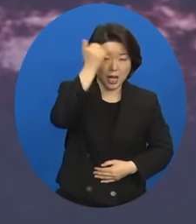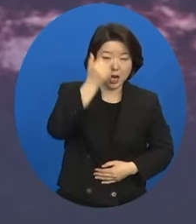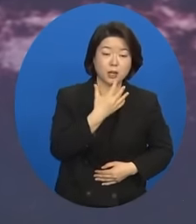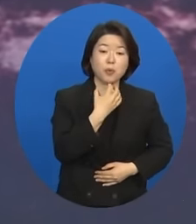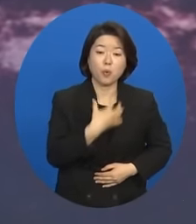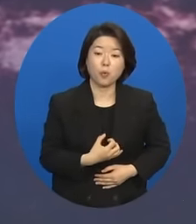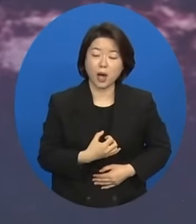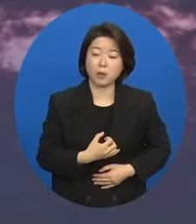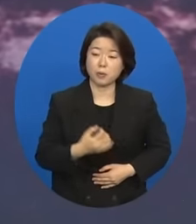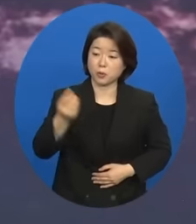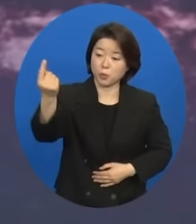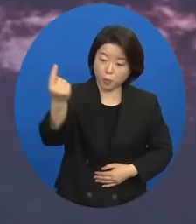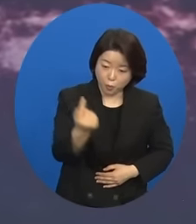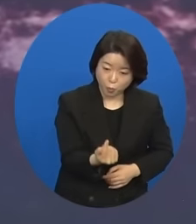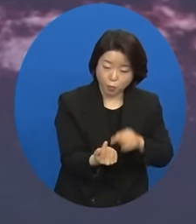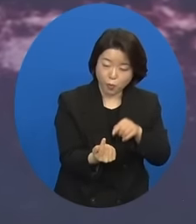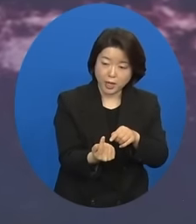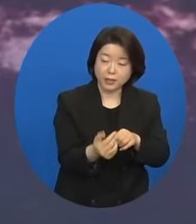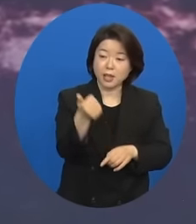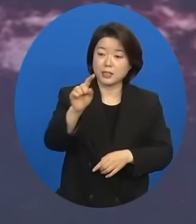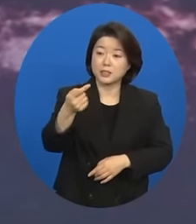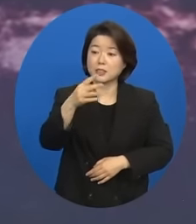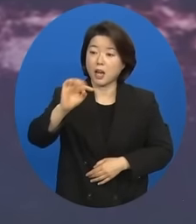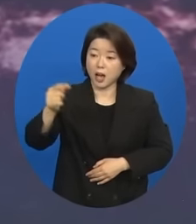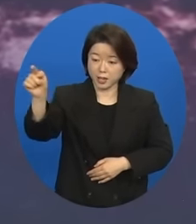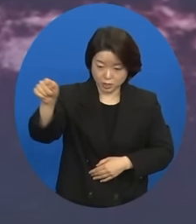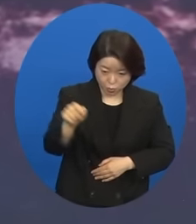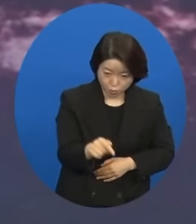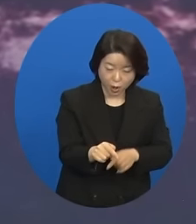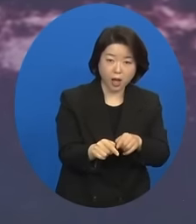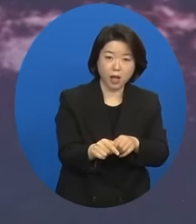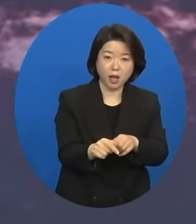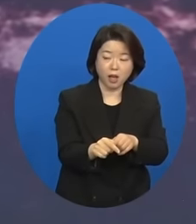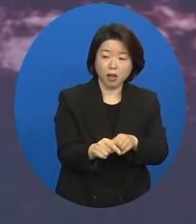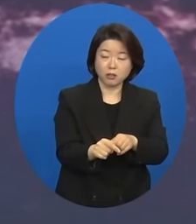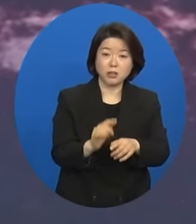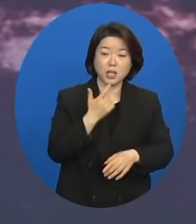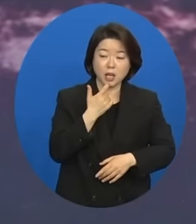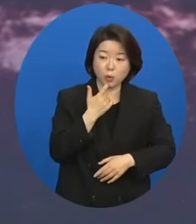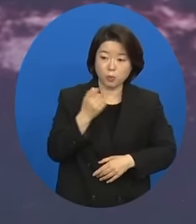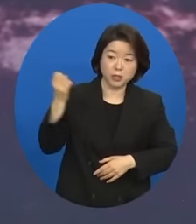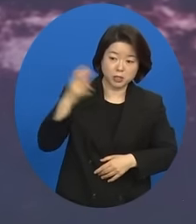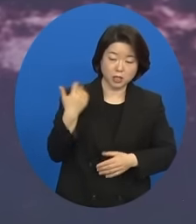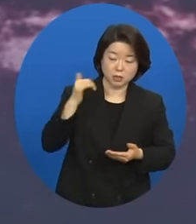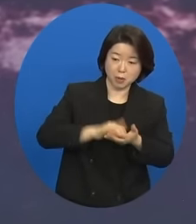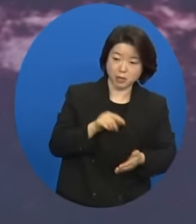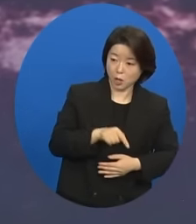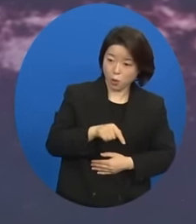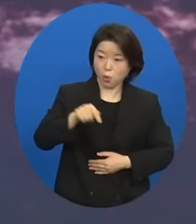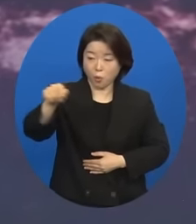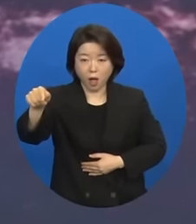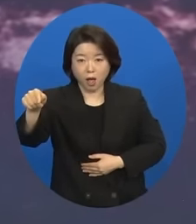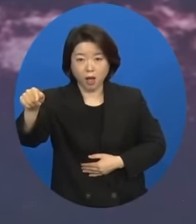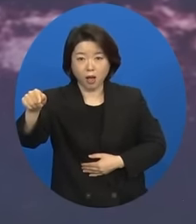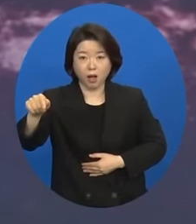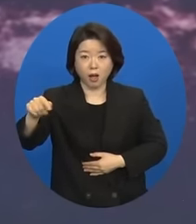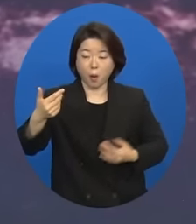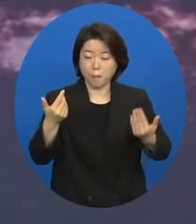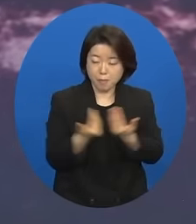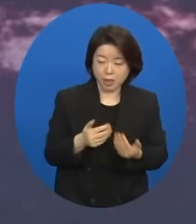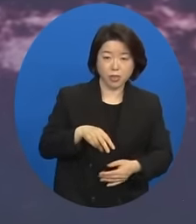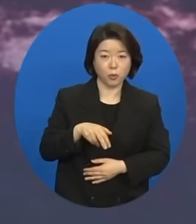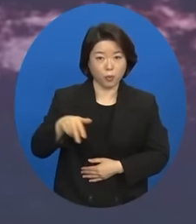왔던 그 하란 하란에서 아브라함이 내려왔죠 지금 야곱은 이제 거꾸로 다시 굴로 갑니다 역주행을 하는 거예요 지금